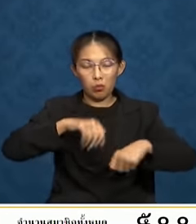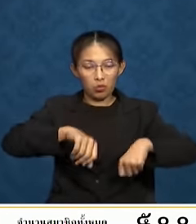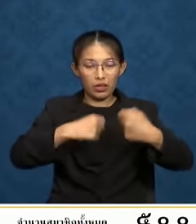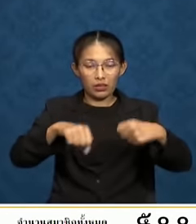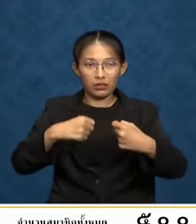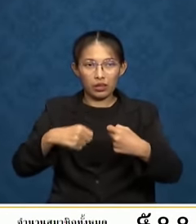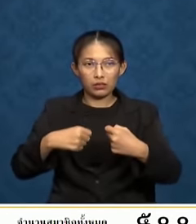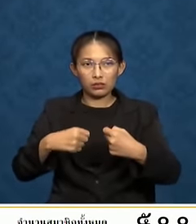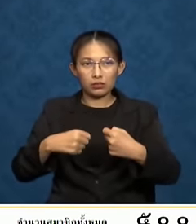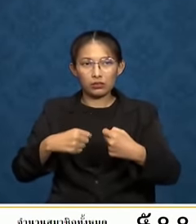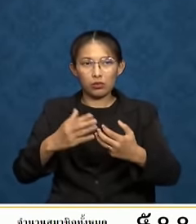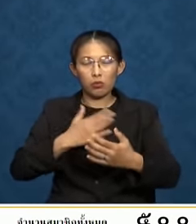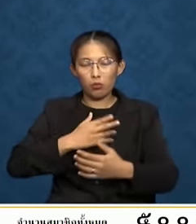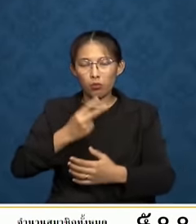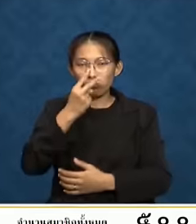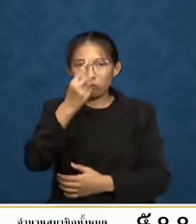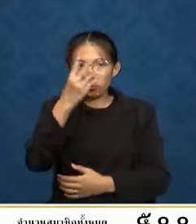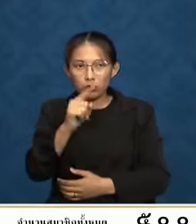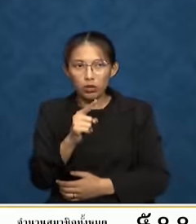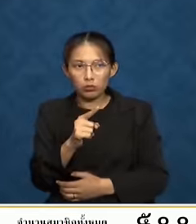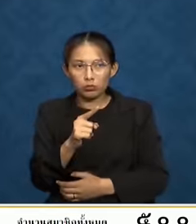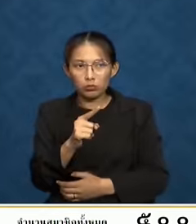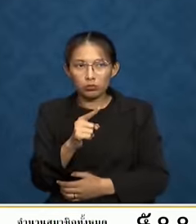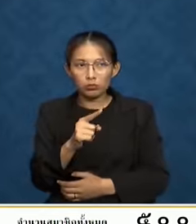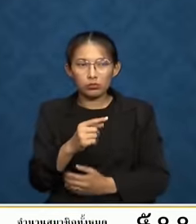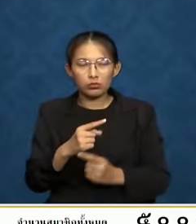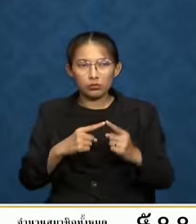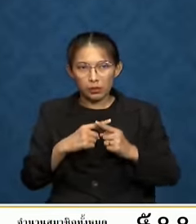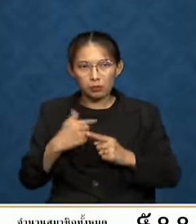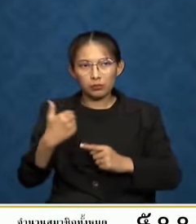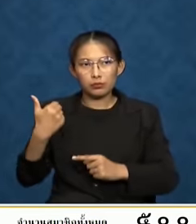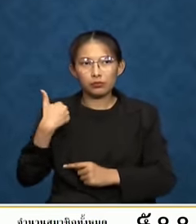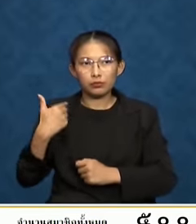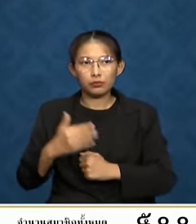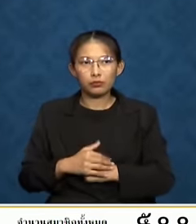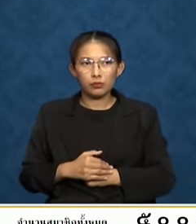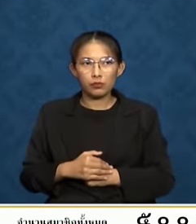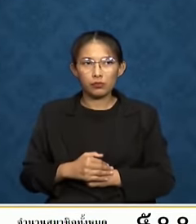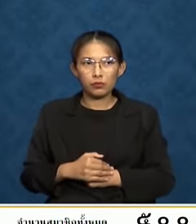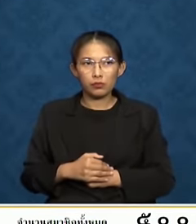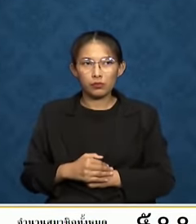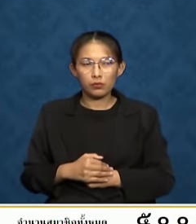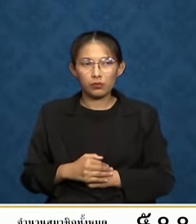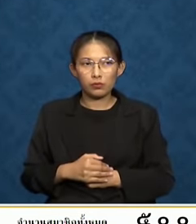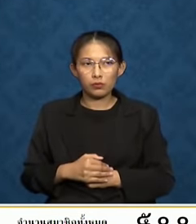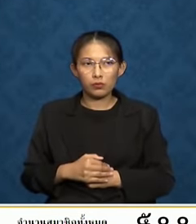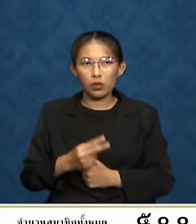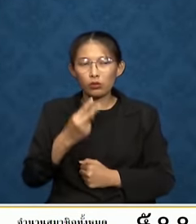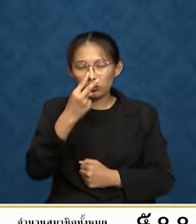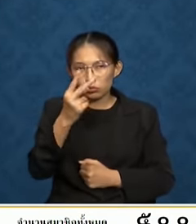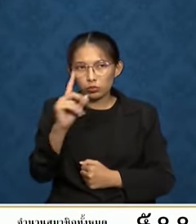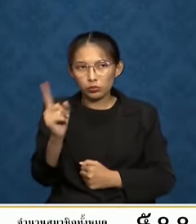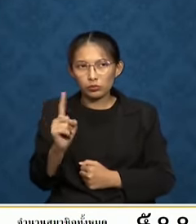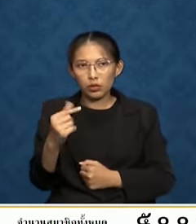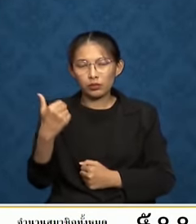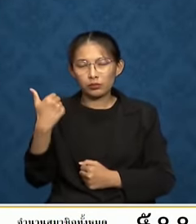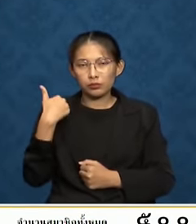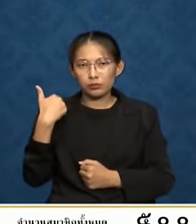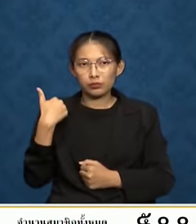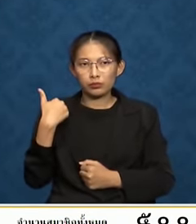เนี่ยผมคนแรกที่เจ็บปวดที่สุดเราก็สั่งไปดูฮะไปดูมันก็